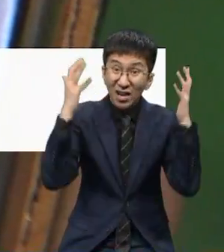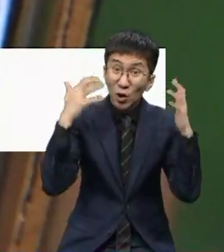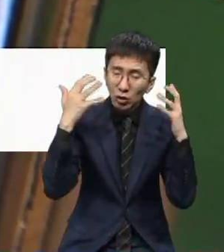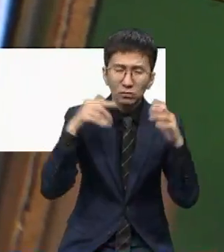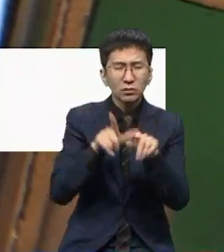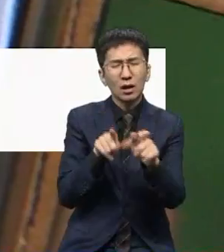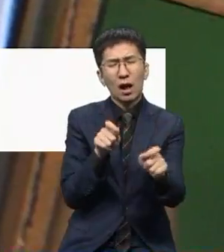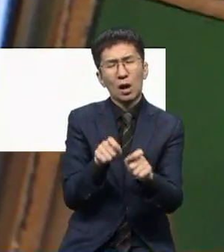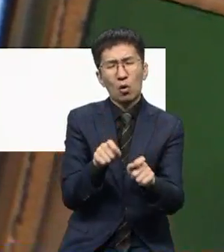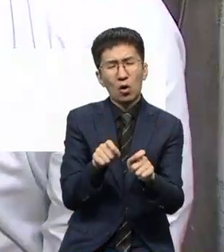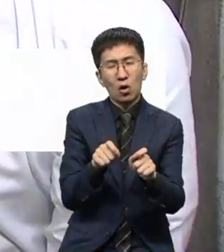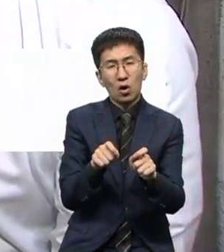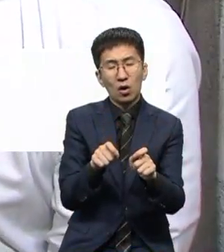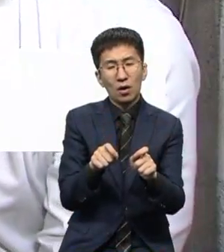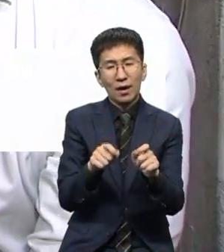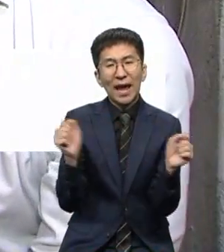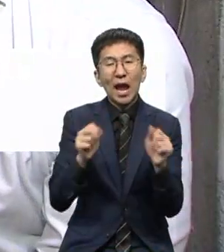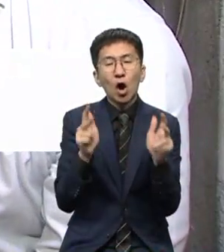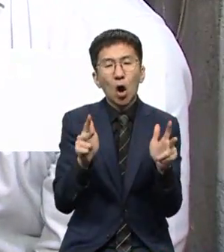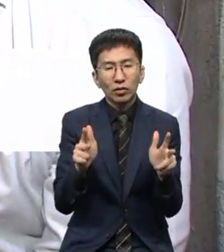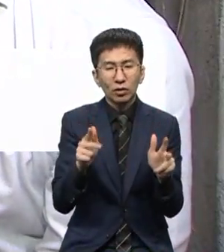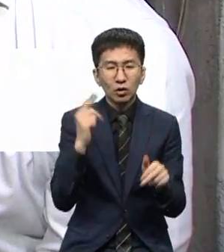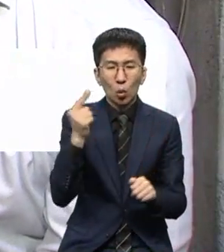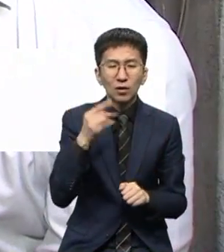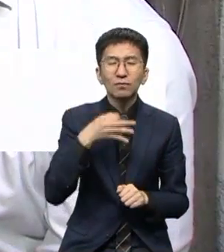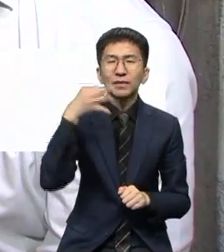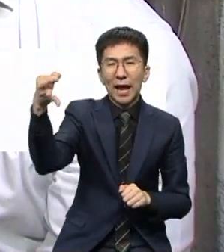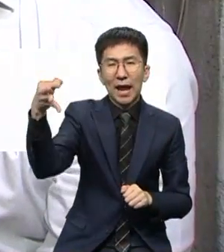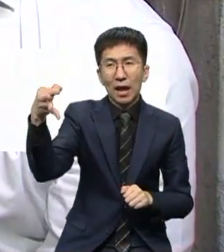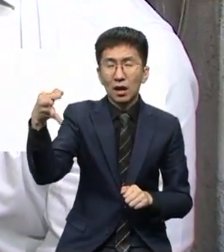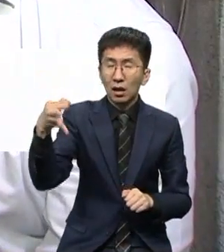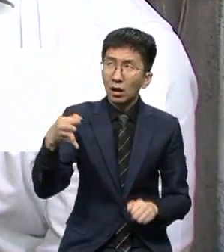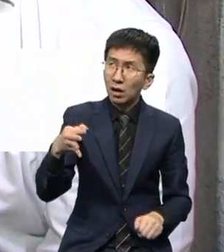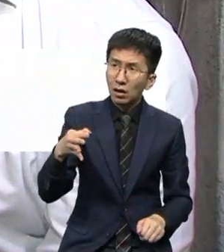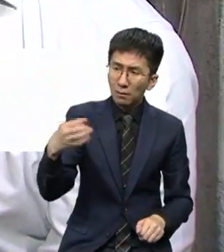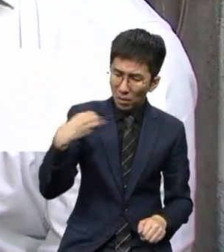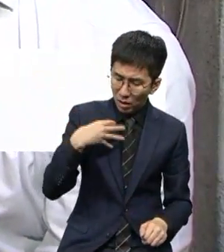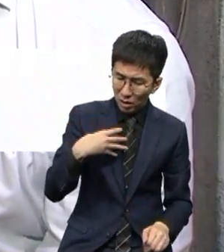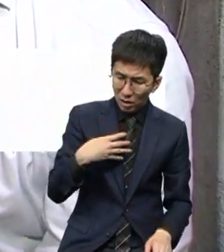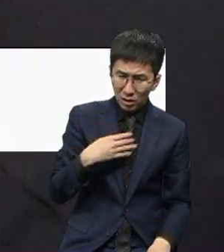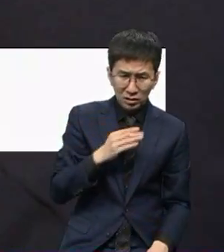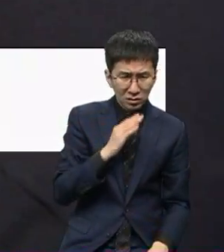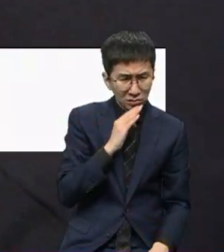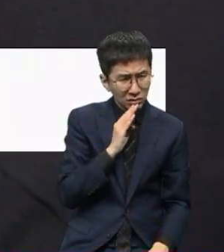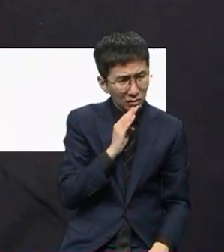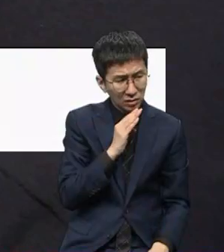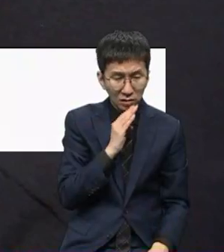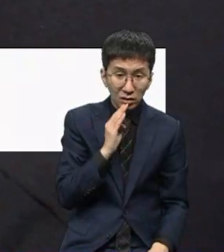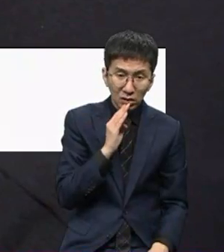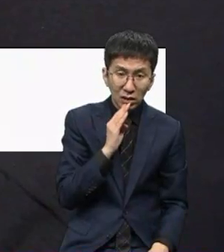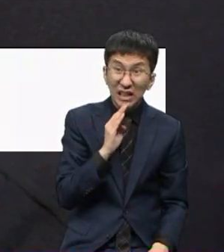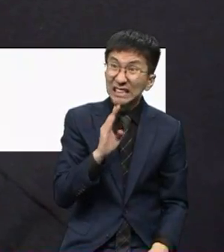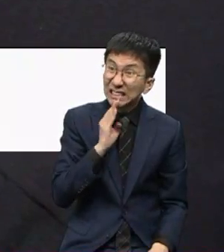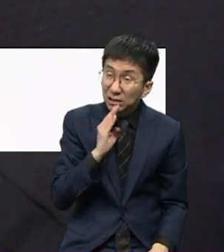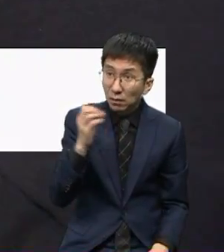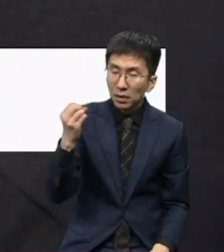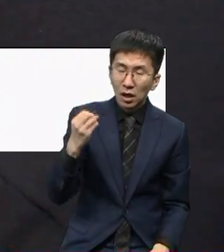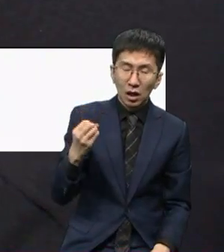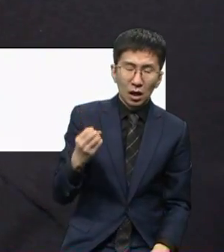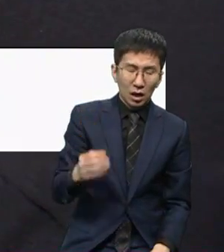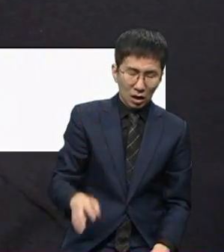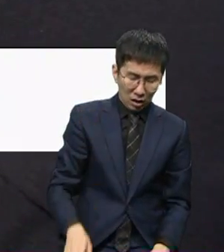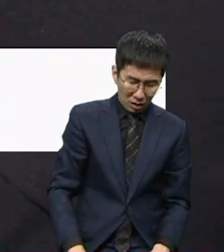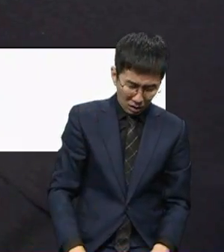에어컨 요금은 부가 를 한다고 했 거 아 어 저는 당신 마니아 쌀래 아 흡사 양에게